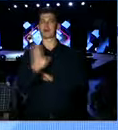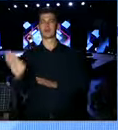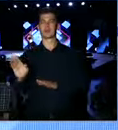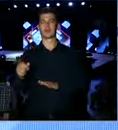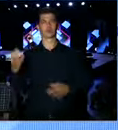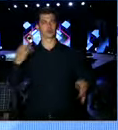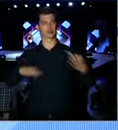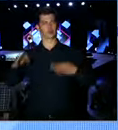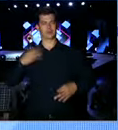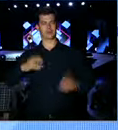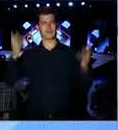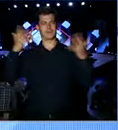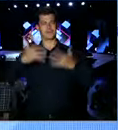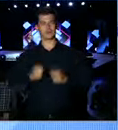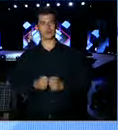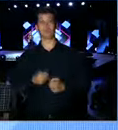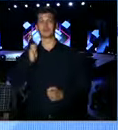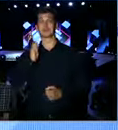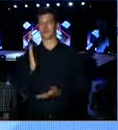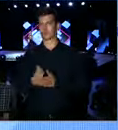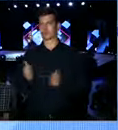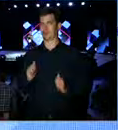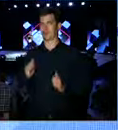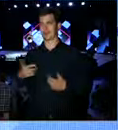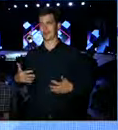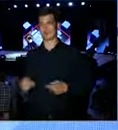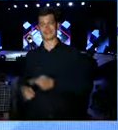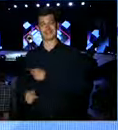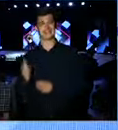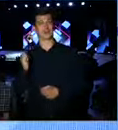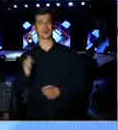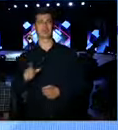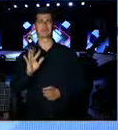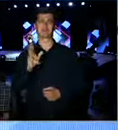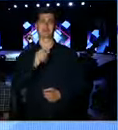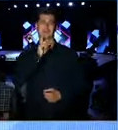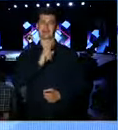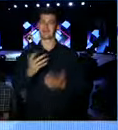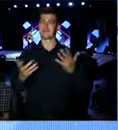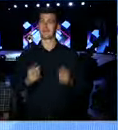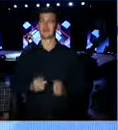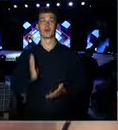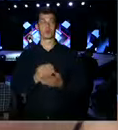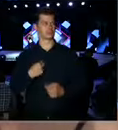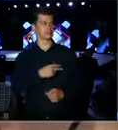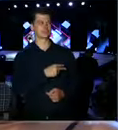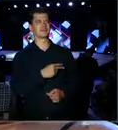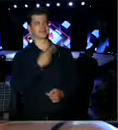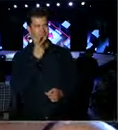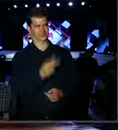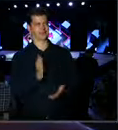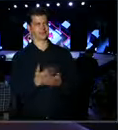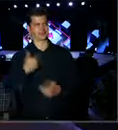w sukniach wieczorowych. Dziewczyny już zdenerwowane, przygotowane, przepięknie wyglądające. Ja już je widziałam. Za momencik Państwo